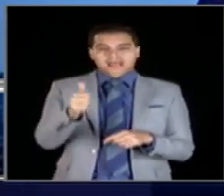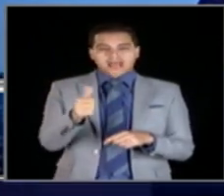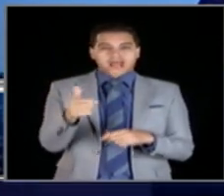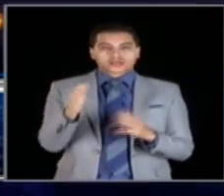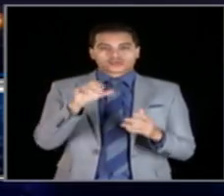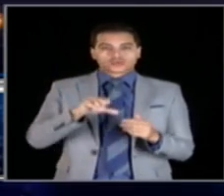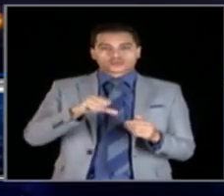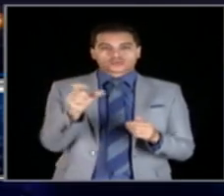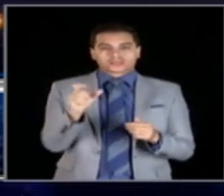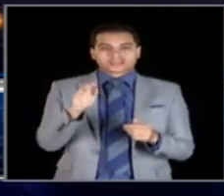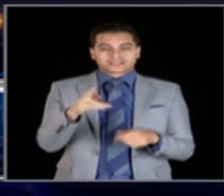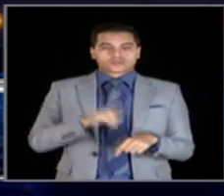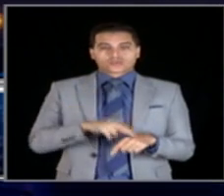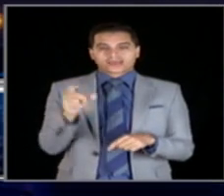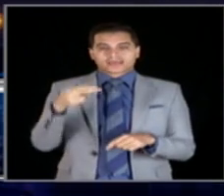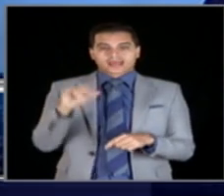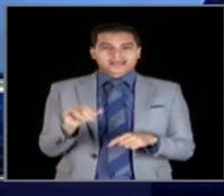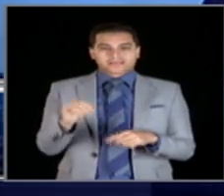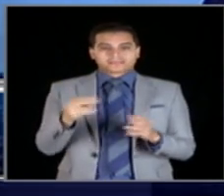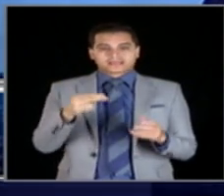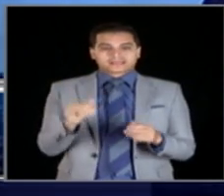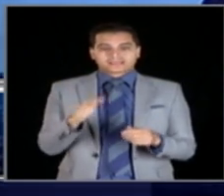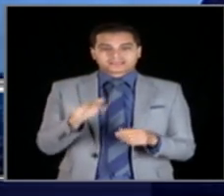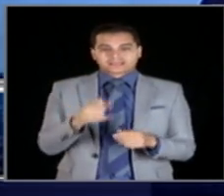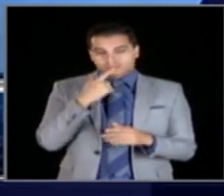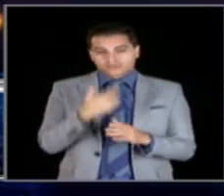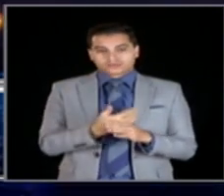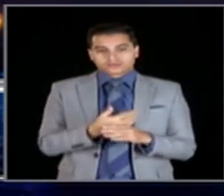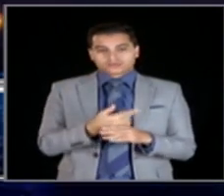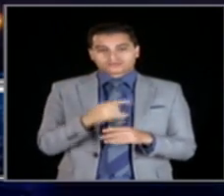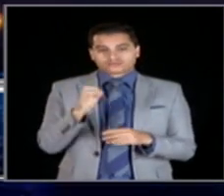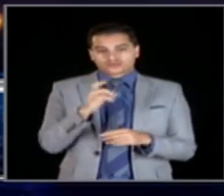راتب ونعيم عيسى. نيازي مصطفى؟